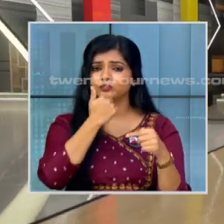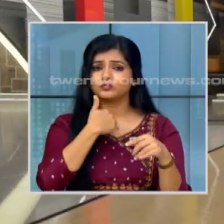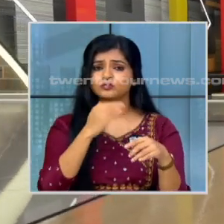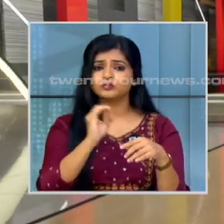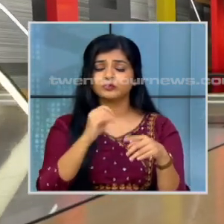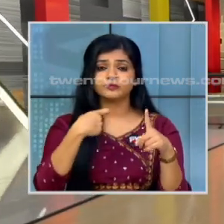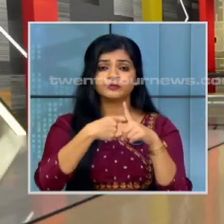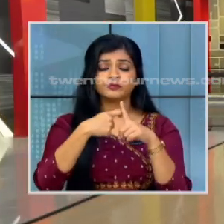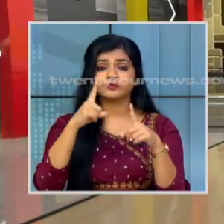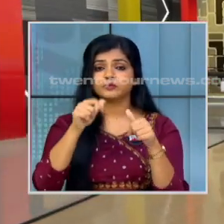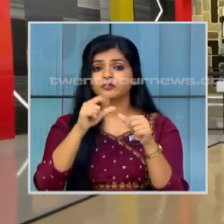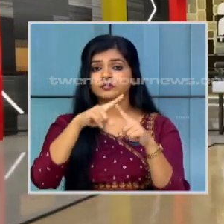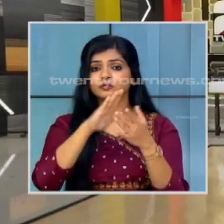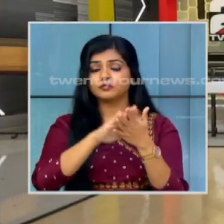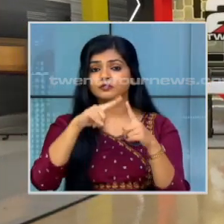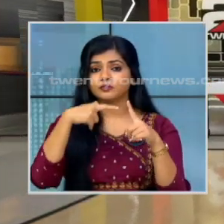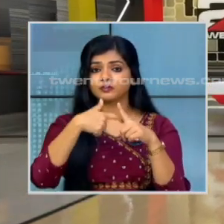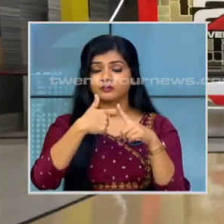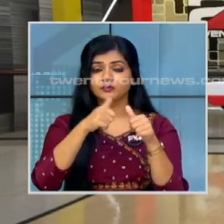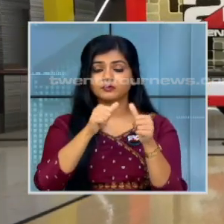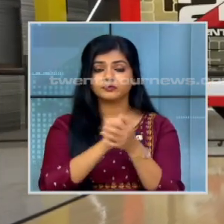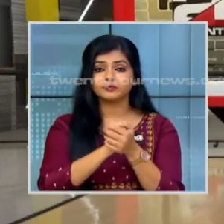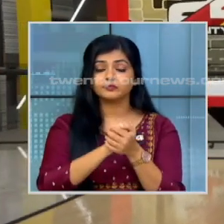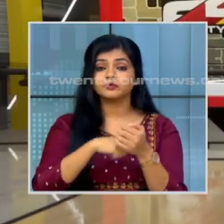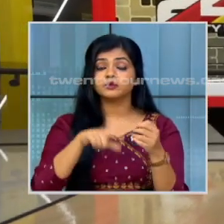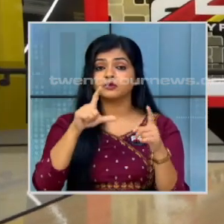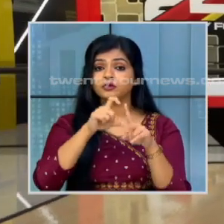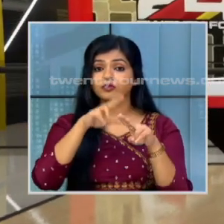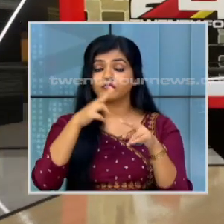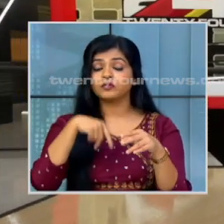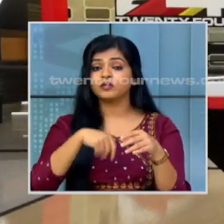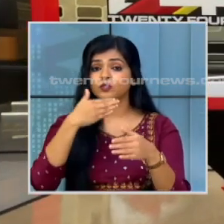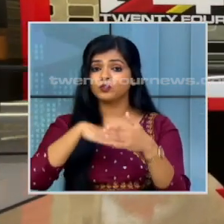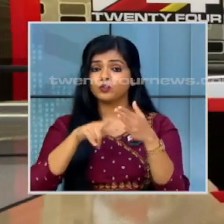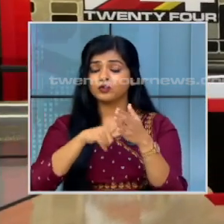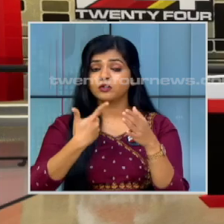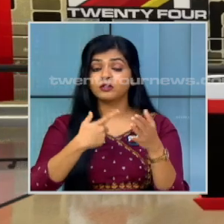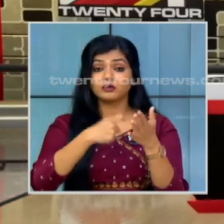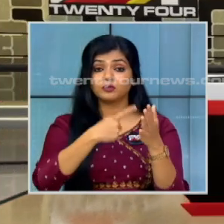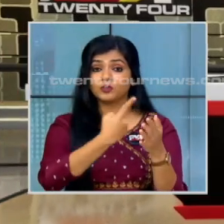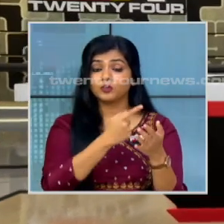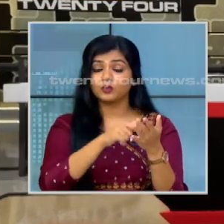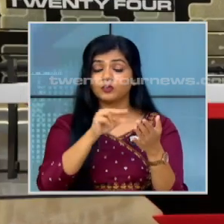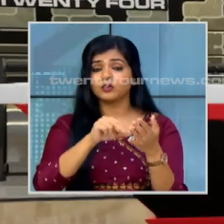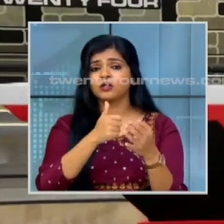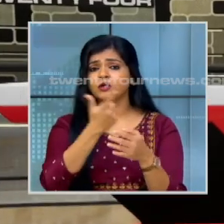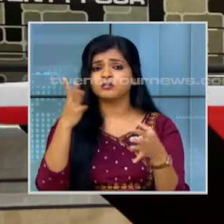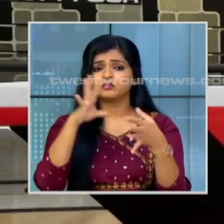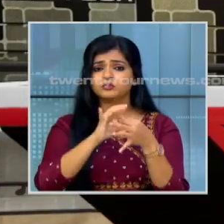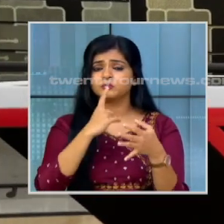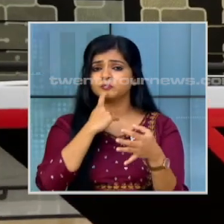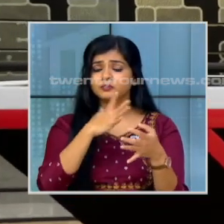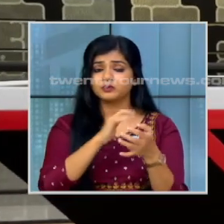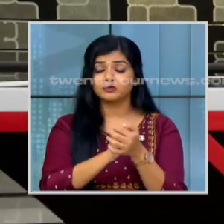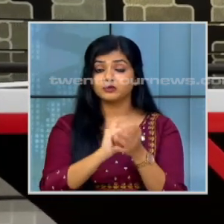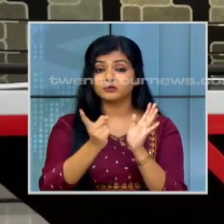ലതിക. ഇടതുപക്ഷത്തെ ഒരാൾക്കും സ്ക്രീൻഷോട്ട് വിഷയത്തിൽ പങ്കുണ്ടാകില്ല. റിബേഷിന് മാത്രമല്ല, ഇടതുപക്ഷത്തെ ഒരാൾക്കും പങ്കുണ്ടാകില്ല. വർഗീയമായി